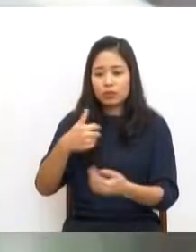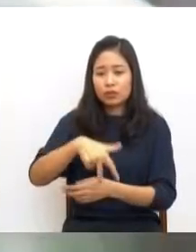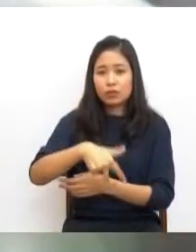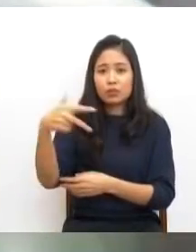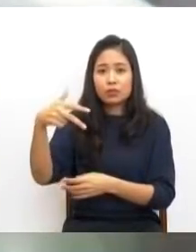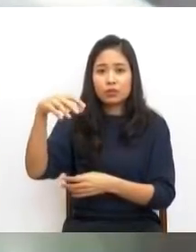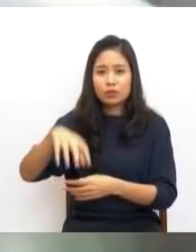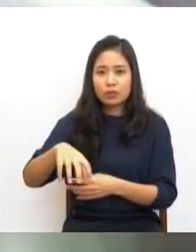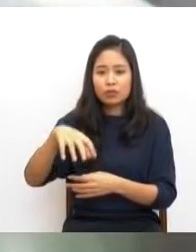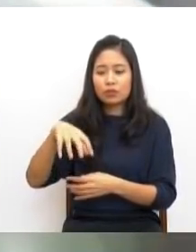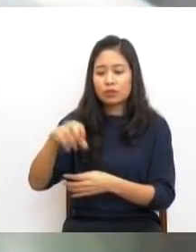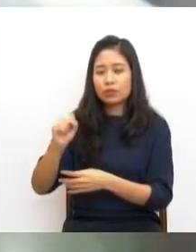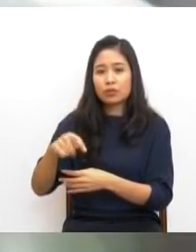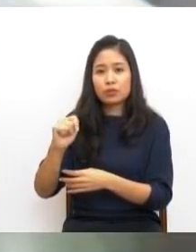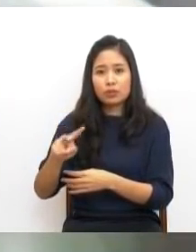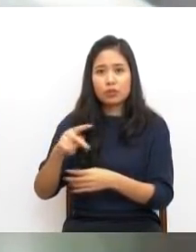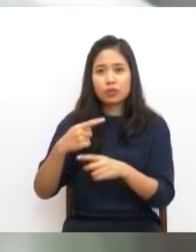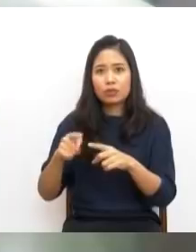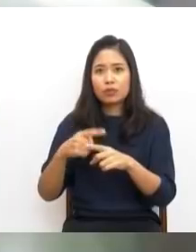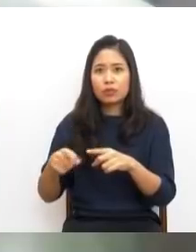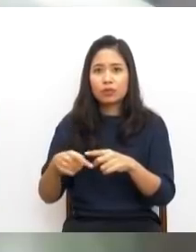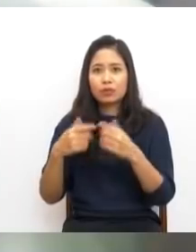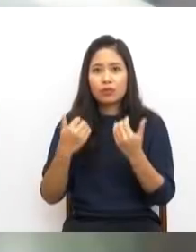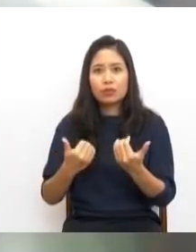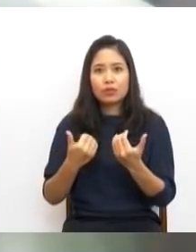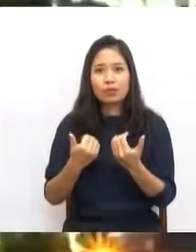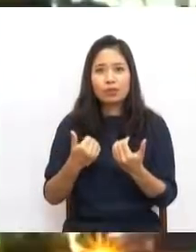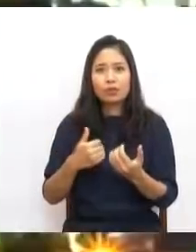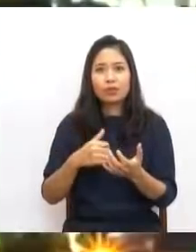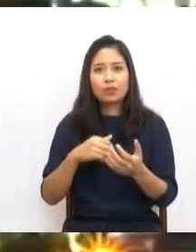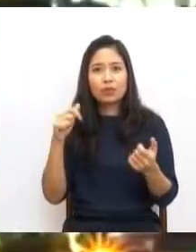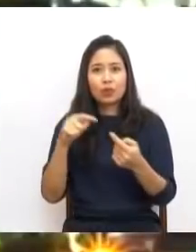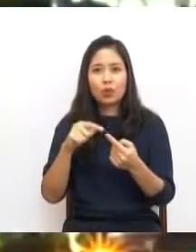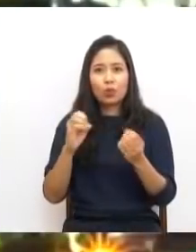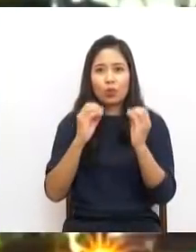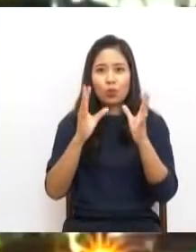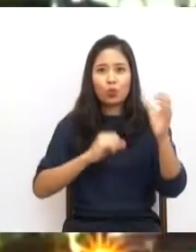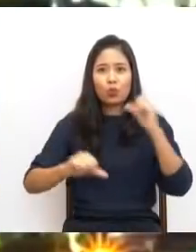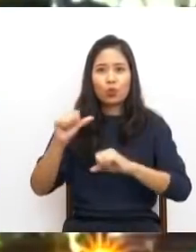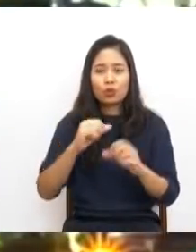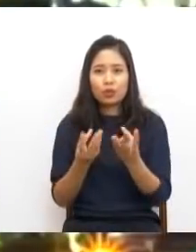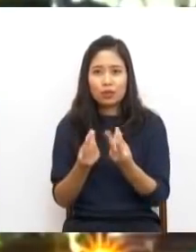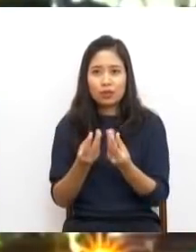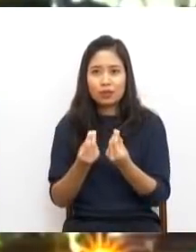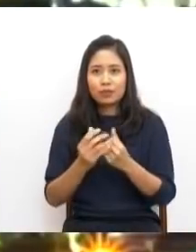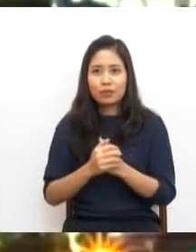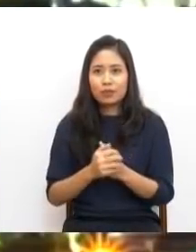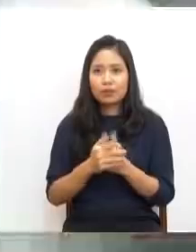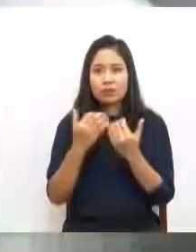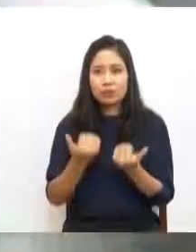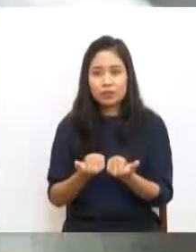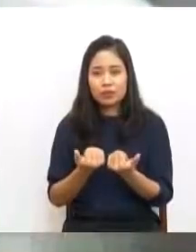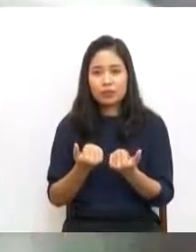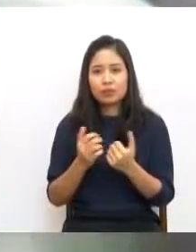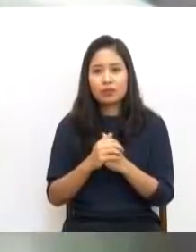คะซึ่งตรงนี้ก็เดี๋ยวเรามีข่าวดีๆเราก็จะมาแจ้งให้กับทางคุณครูแล้วก็เขตพื้นที่การศึกษาทราบอีกครั้งนะคะถือว่าวันนี้ได้มา